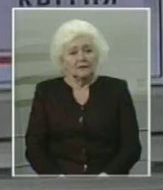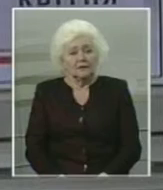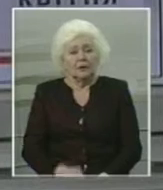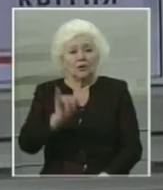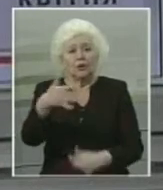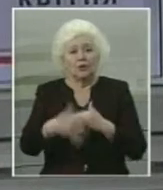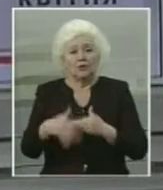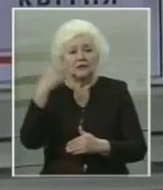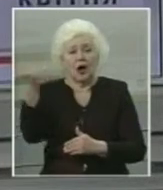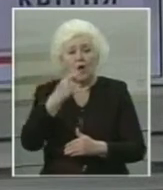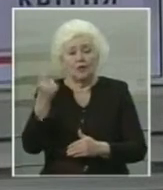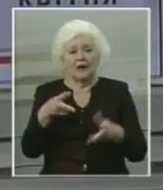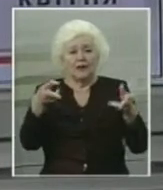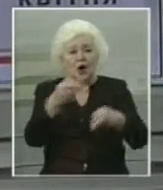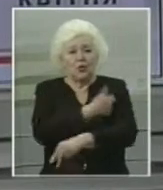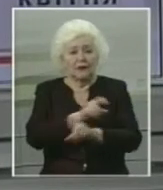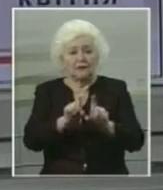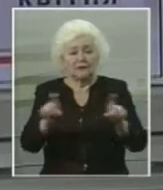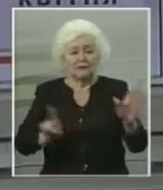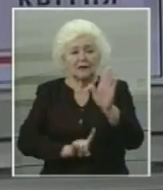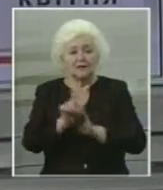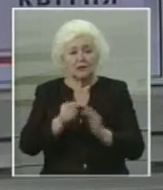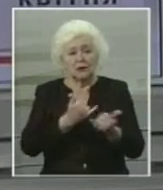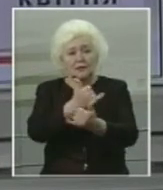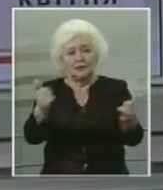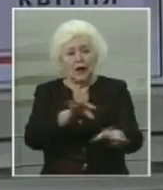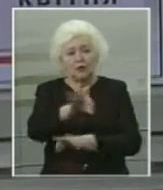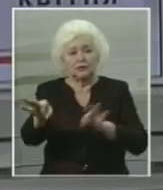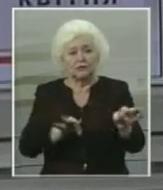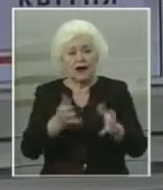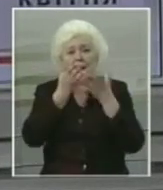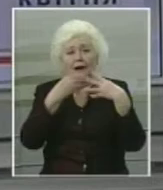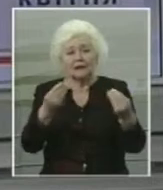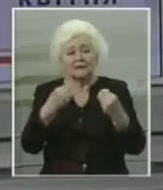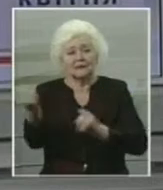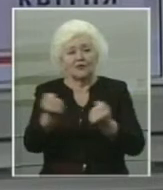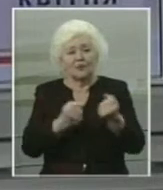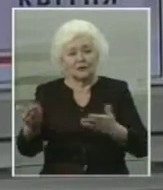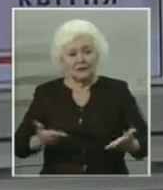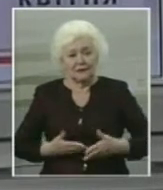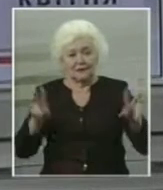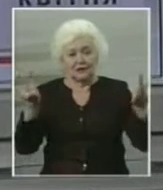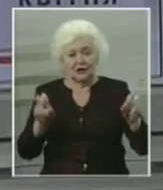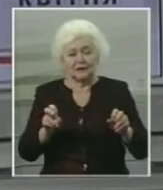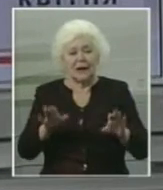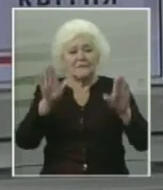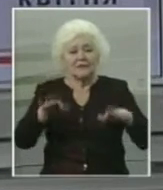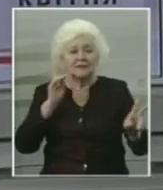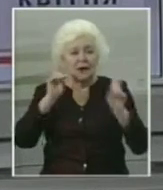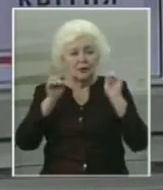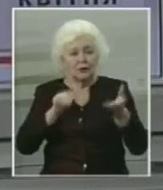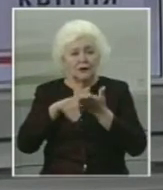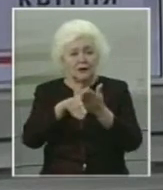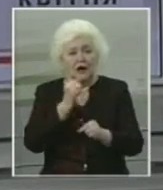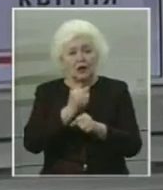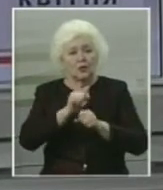У Херсонському обласному онкодиспансері стартував благодійний проєкт «Краса в боротьбі за життя». Місцеві перукарі-волонтери